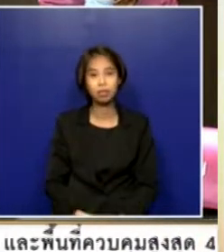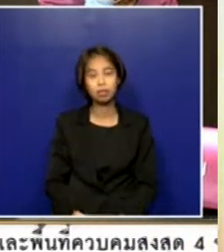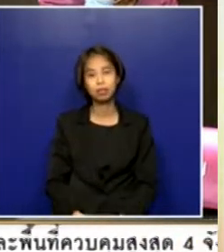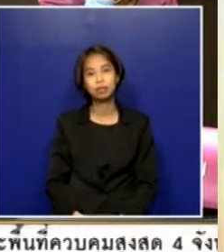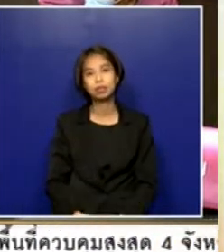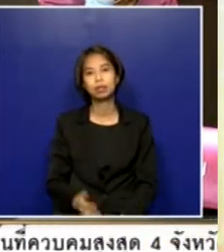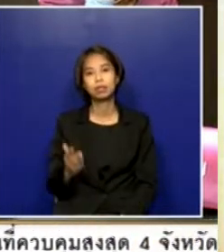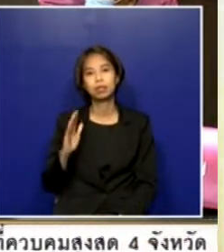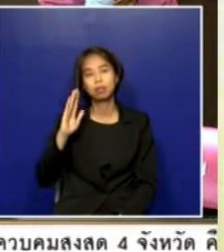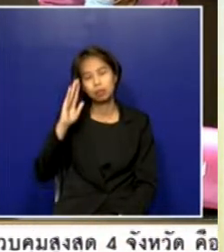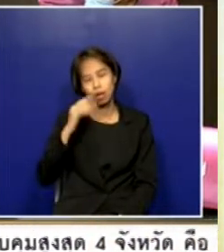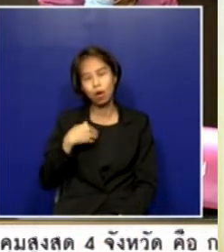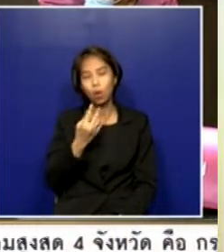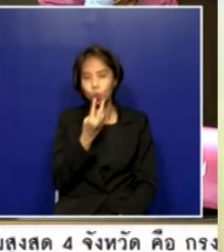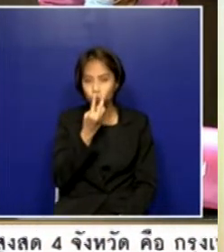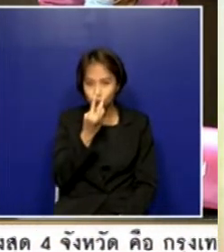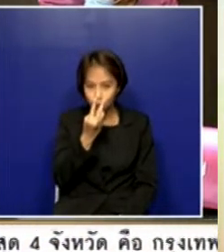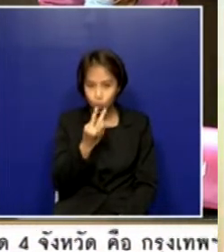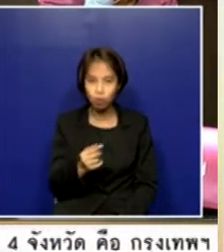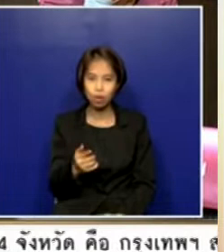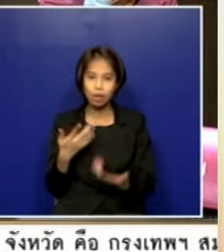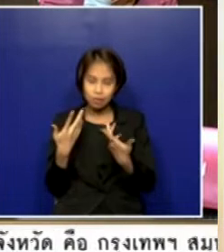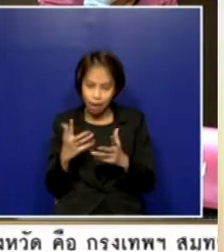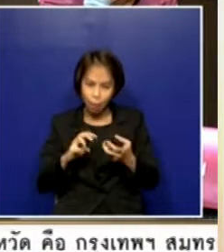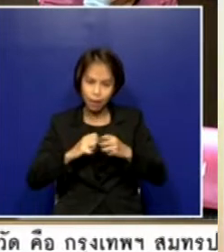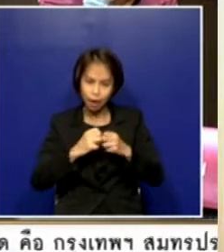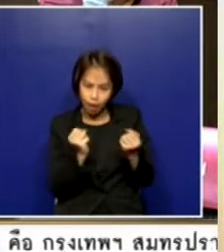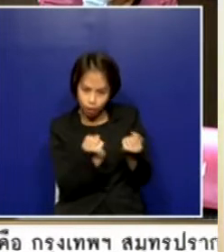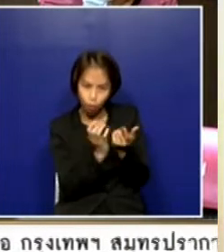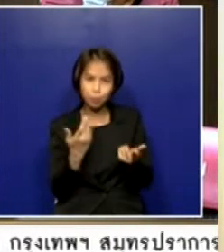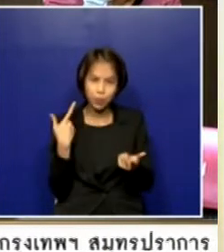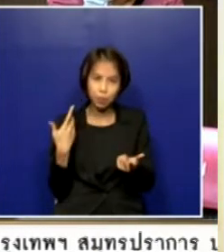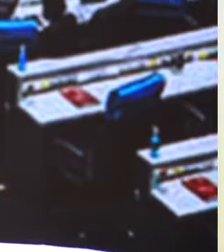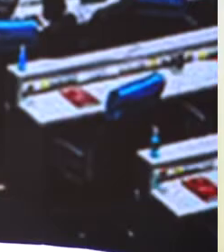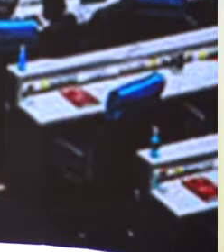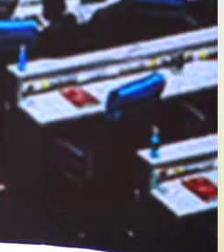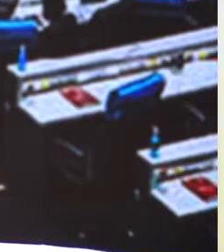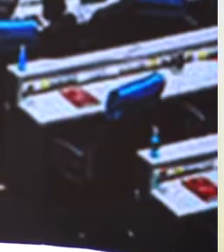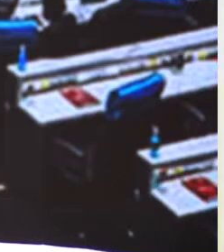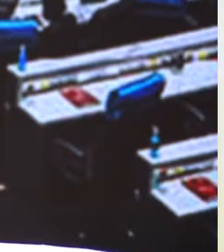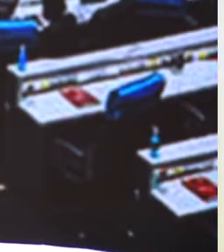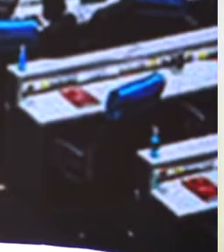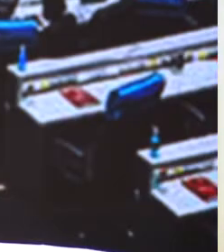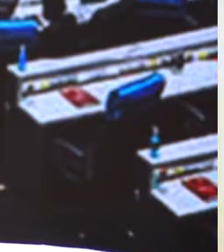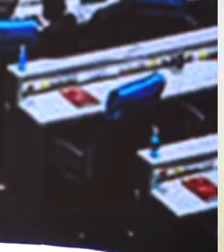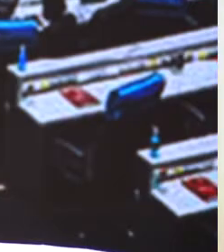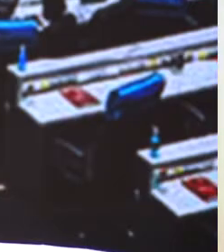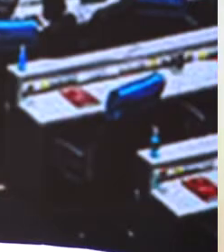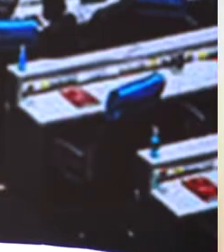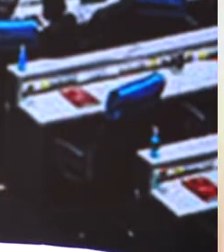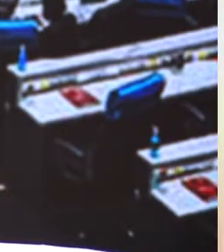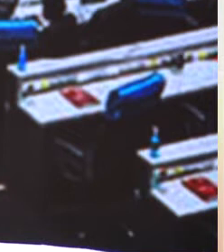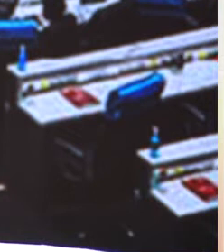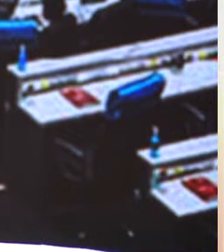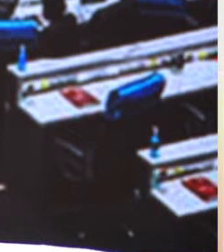กับครับเห็นเขาว่ามาว่าจะเก็บไว้นะครับตัวประท้วงมากจนกระทั่งไปต่อกับถ้าเป็นไปได้ครับไว้